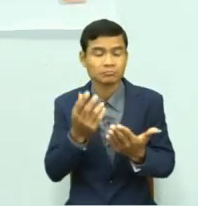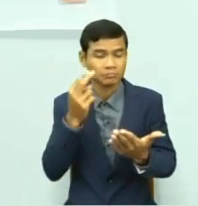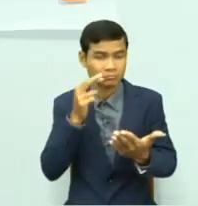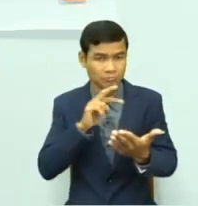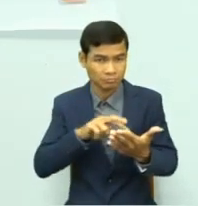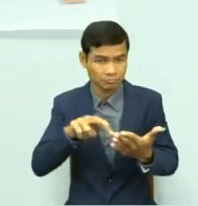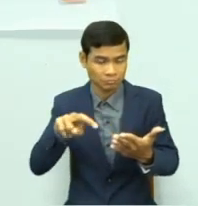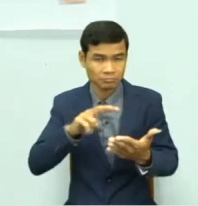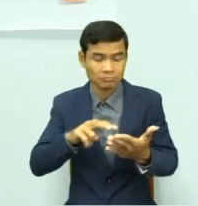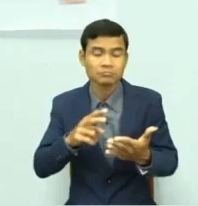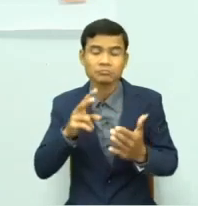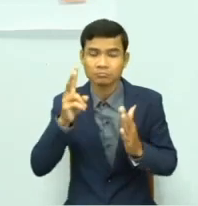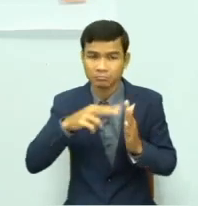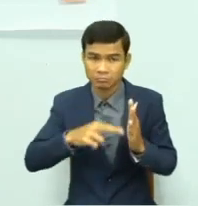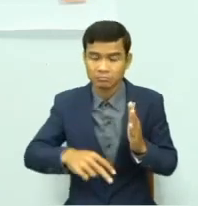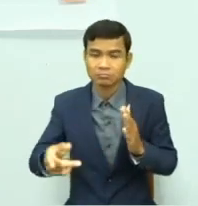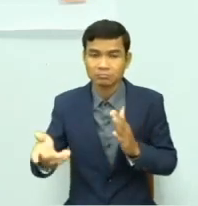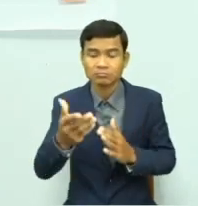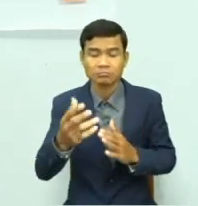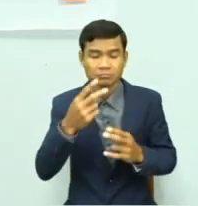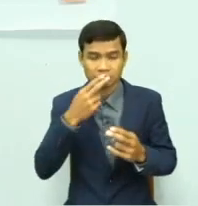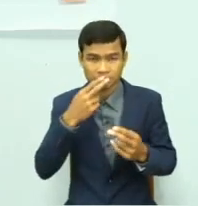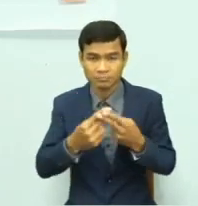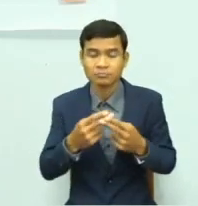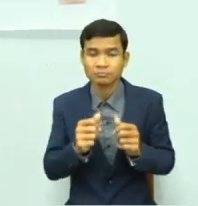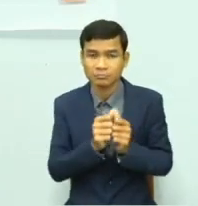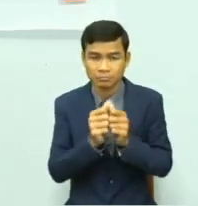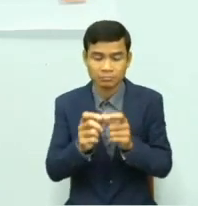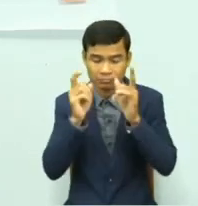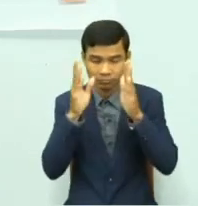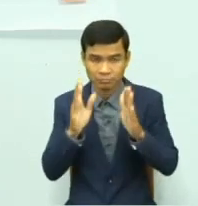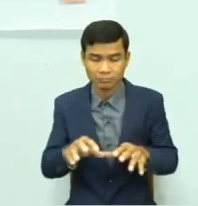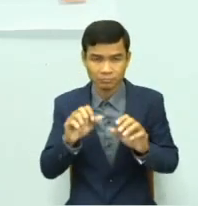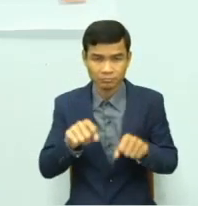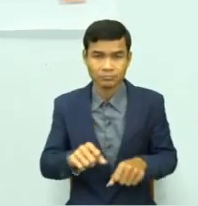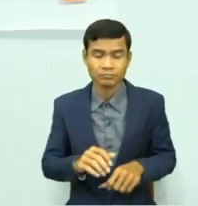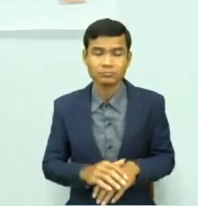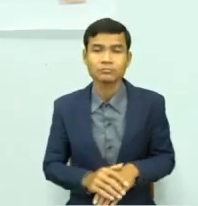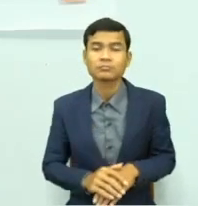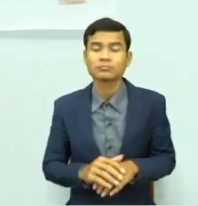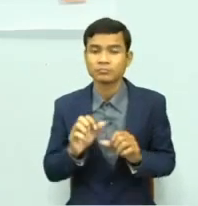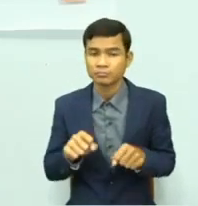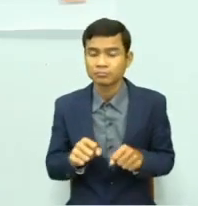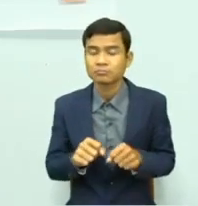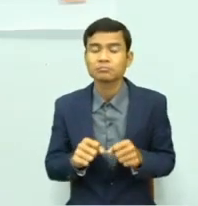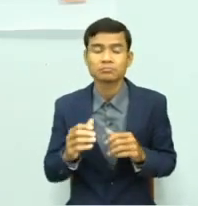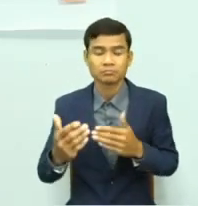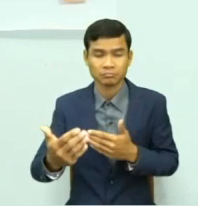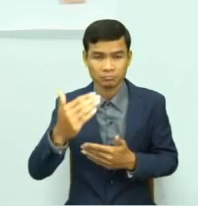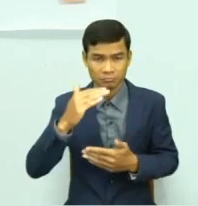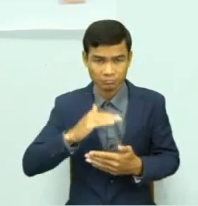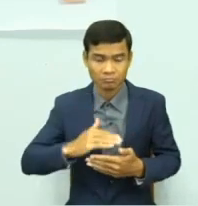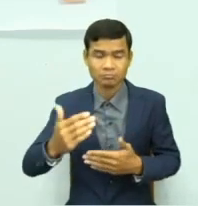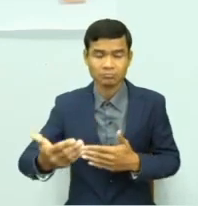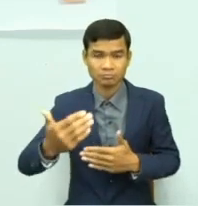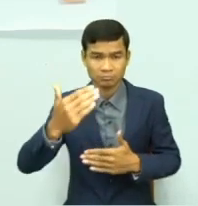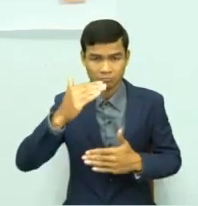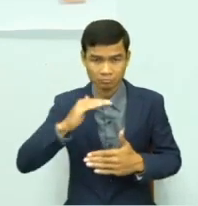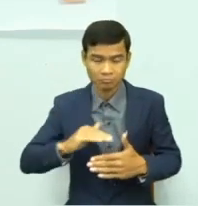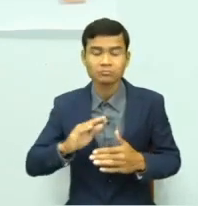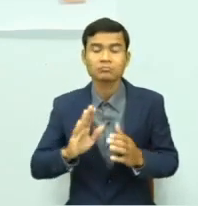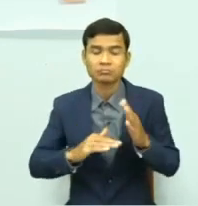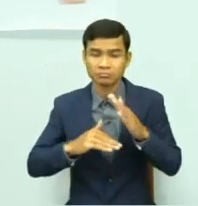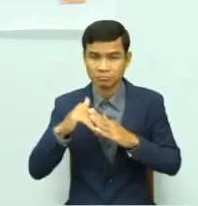con. Chà, chẳng con cho rùm chlai xùm nuôn đi cho mùi nâng nhạc rú tặng ạc này nà con. Chà, ta xâm bật tập hòa đại kỳ bàn cỏ